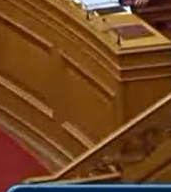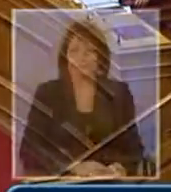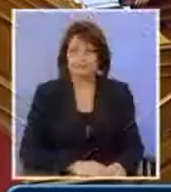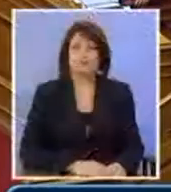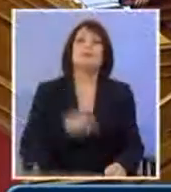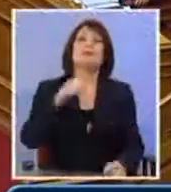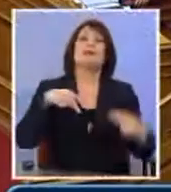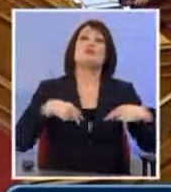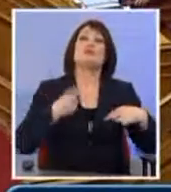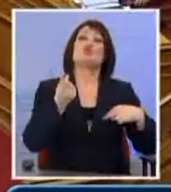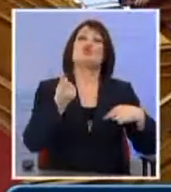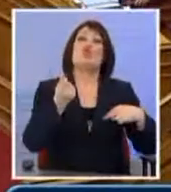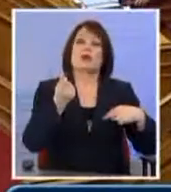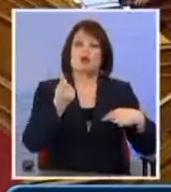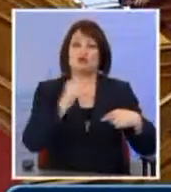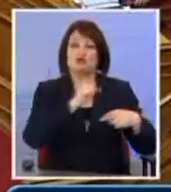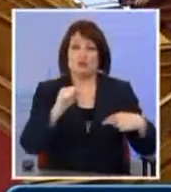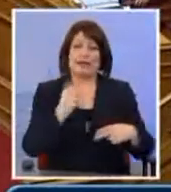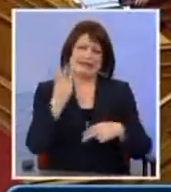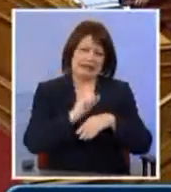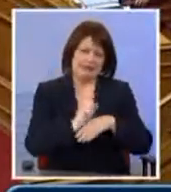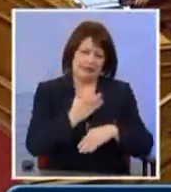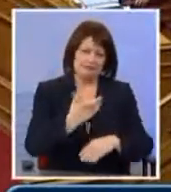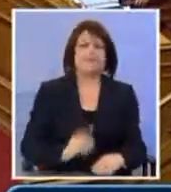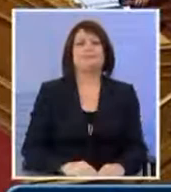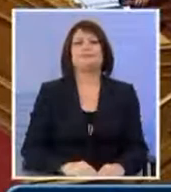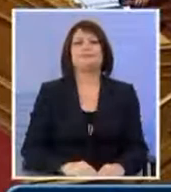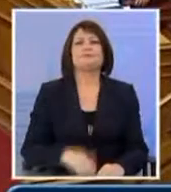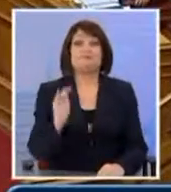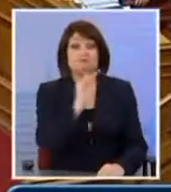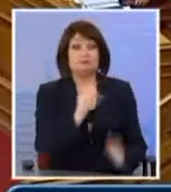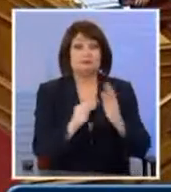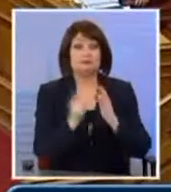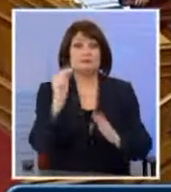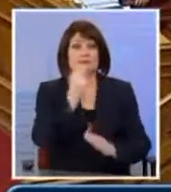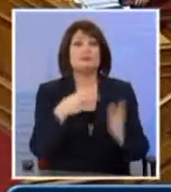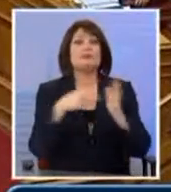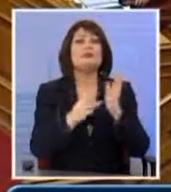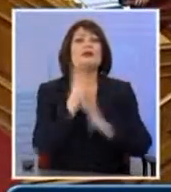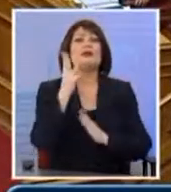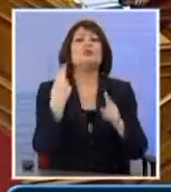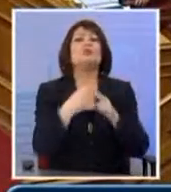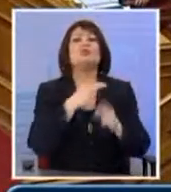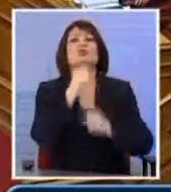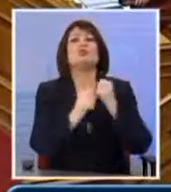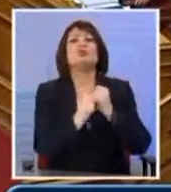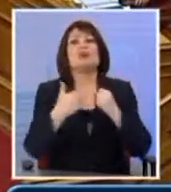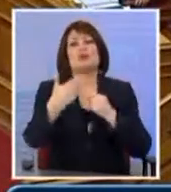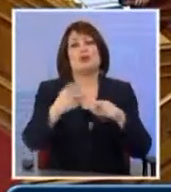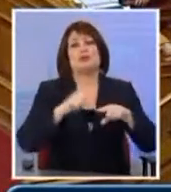Κύριε Πρόεδρε, κυρίες και κύριοι βουλευτές, το 2013 είναι έτος σταθμός για το μέλλον του